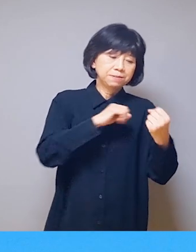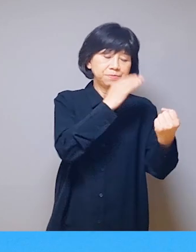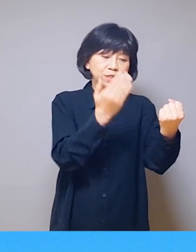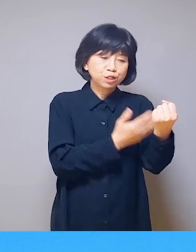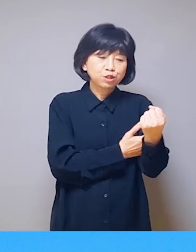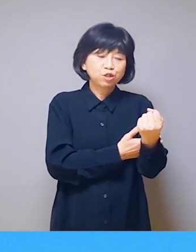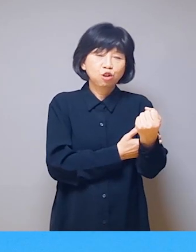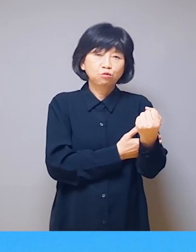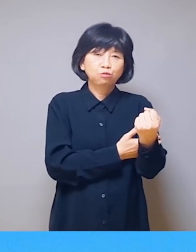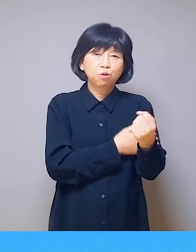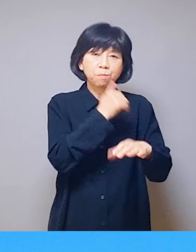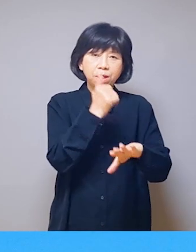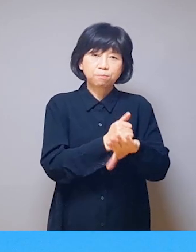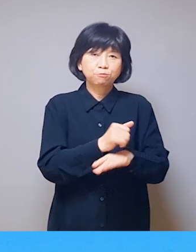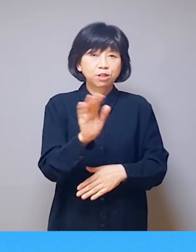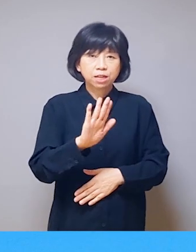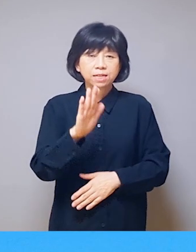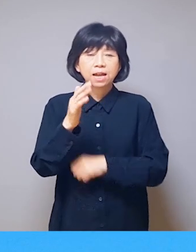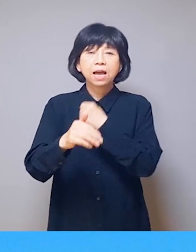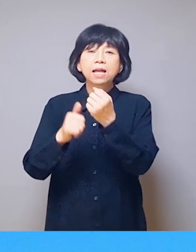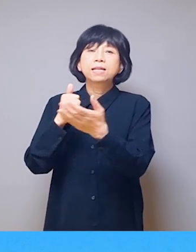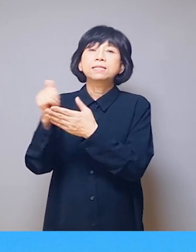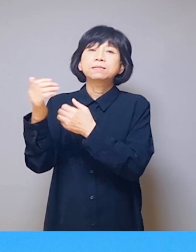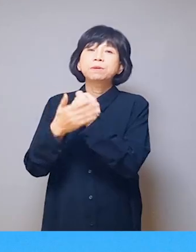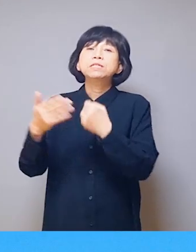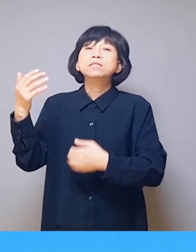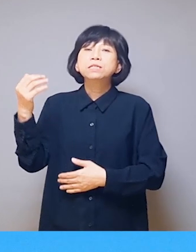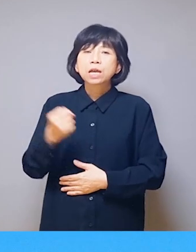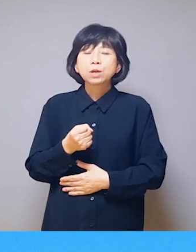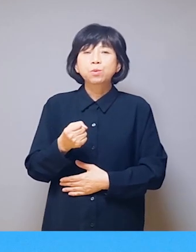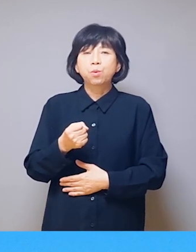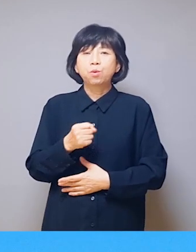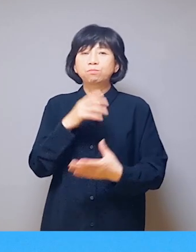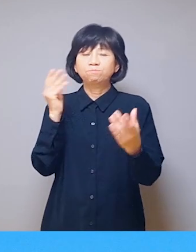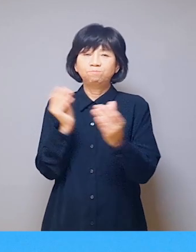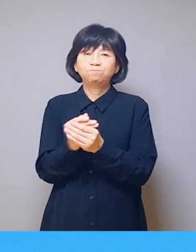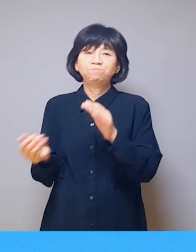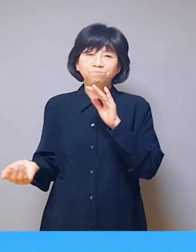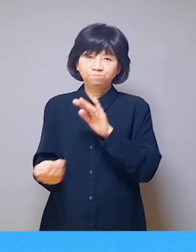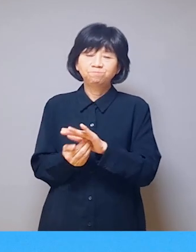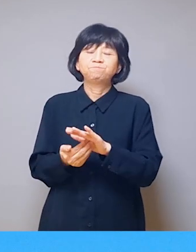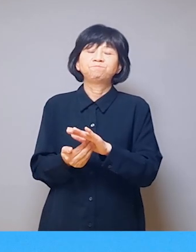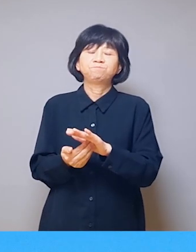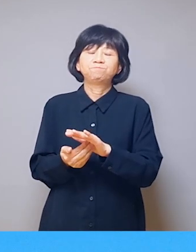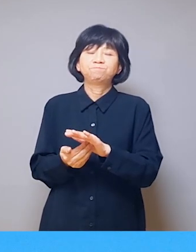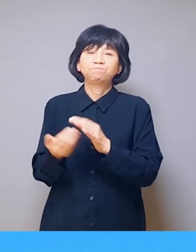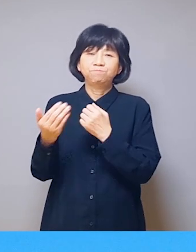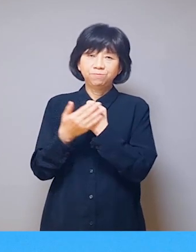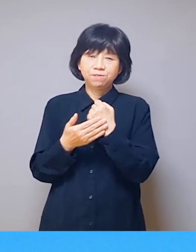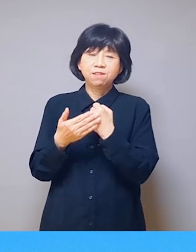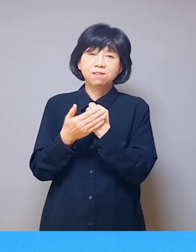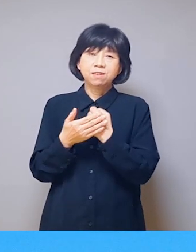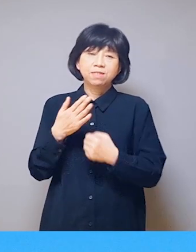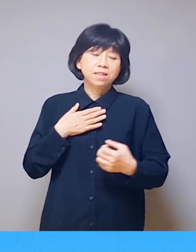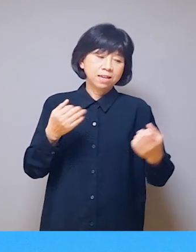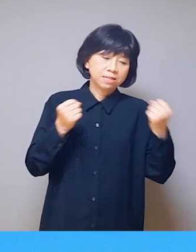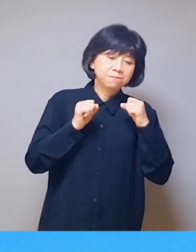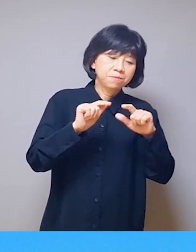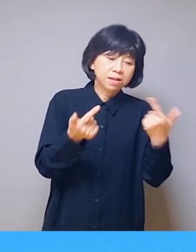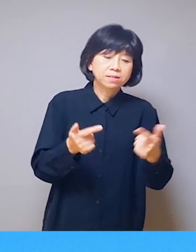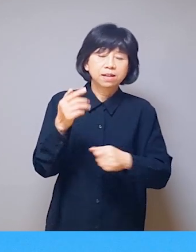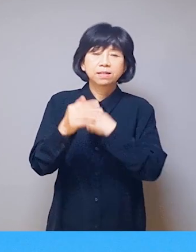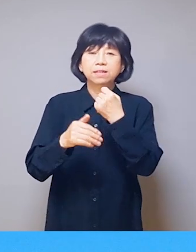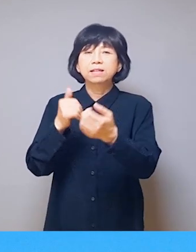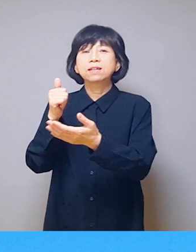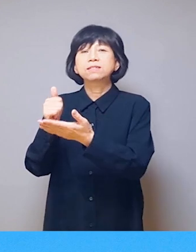내 잘남으로 마무리되는 게 아니고 하나님의 은혜로 완성이 돼야 될 줄 믿습니다. 내 힘 아니에요. 내 능력